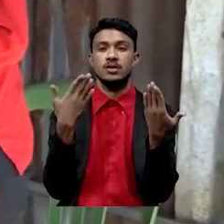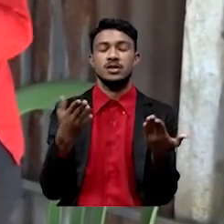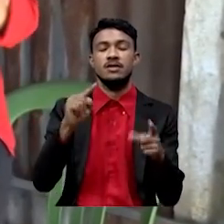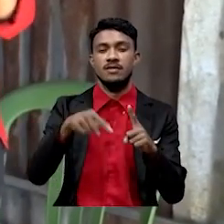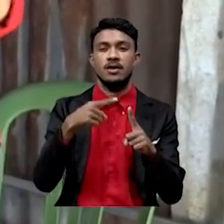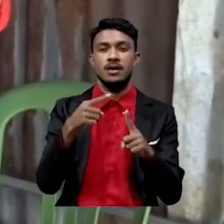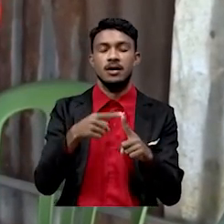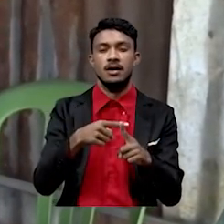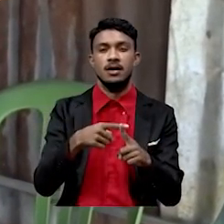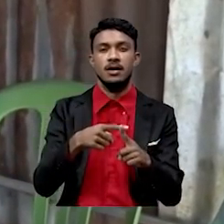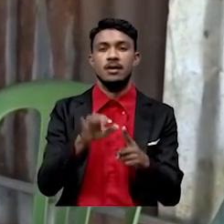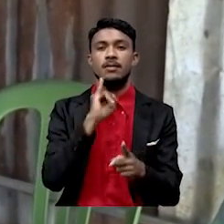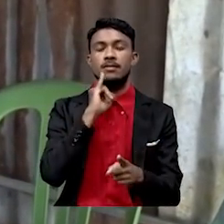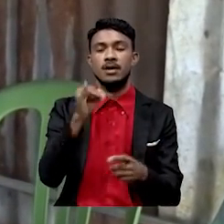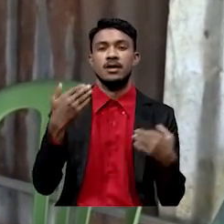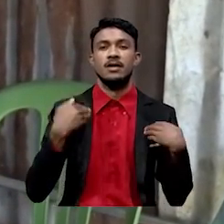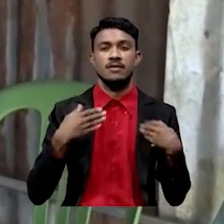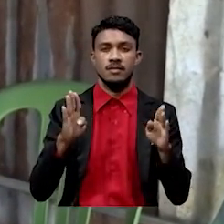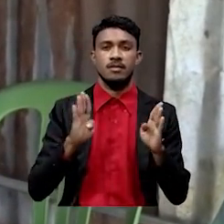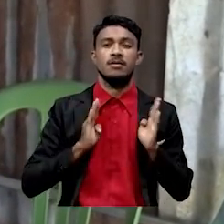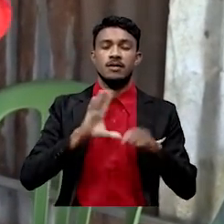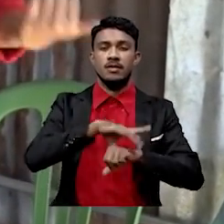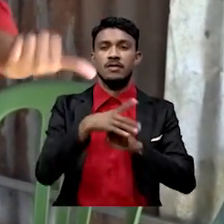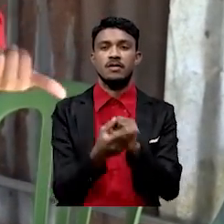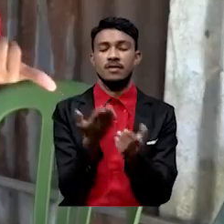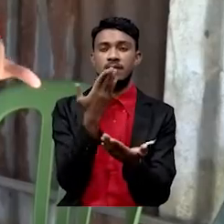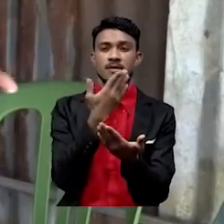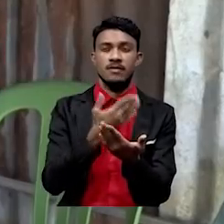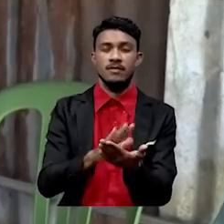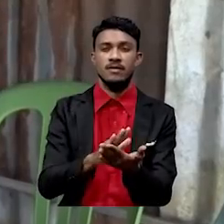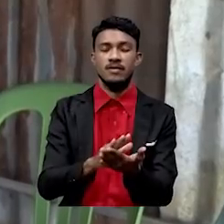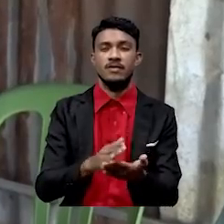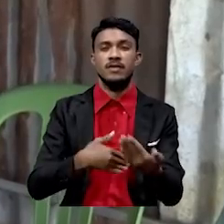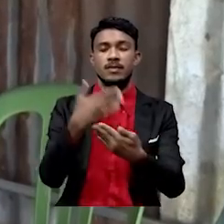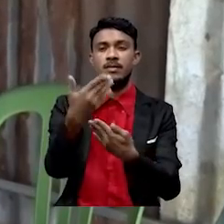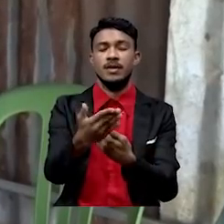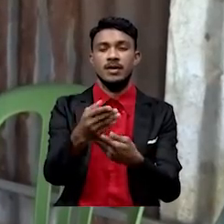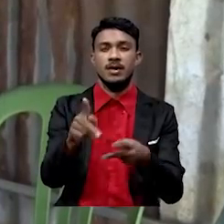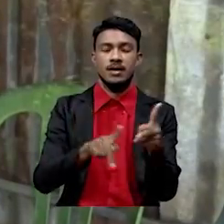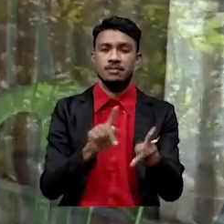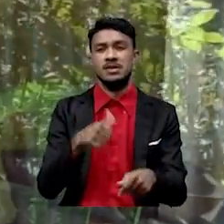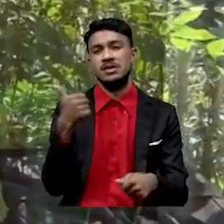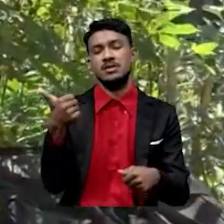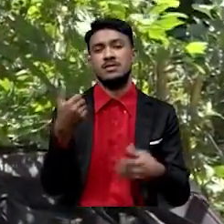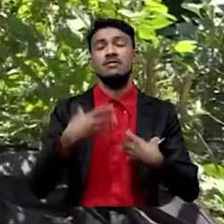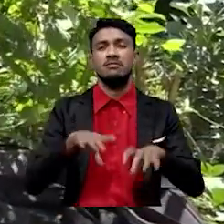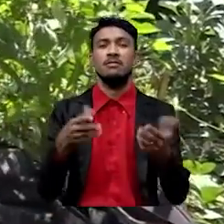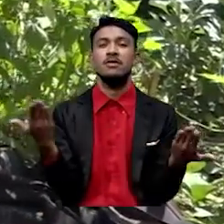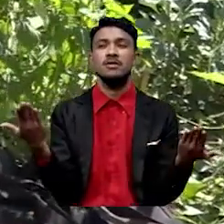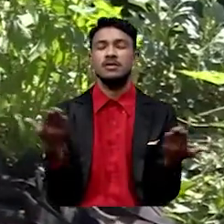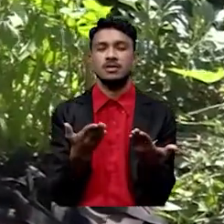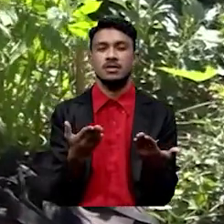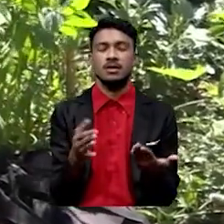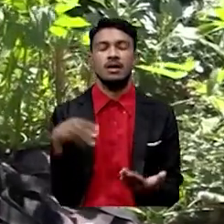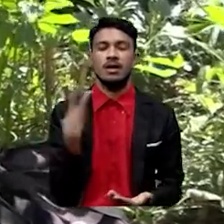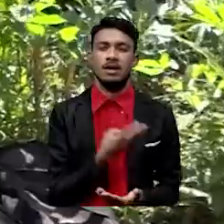mak ya rai naing nebe fang raida oine ba emaselu ba oine uisa ya de kala ami